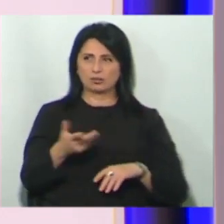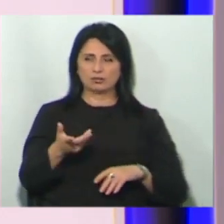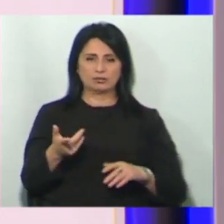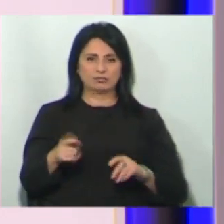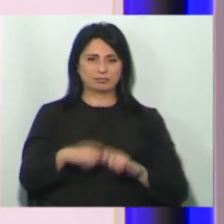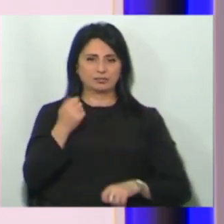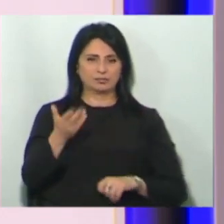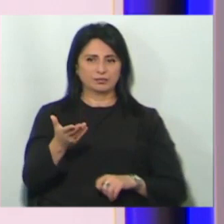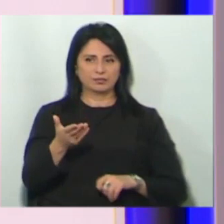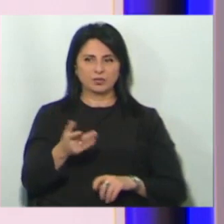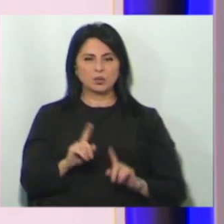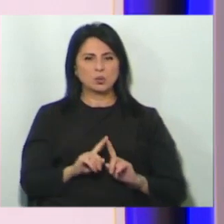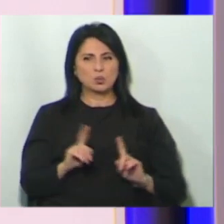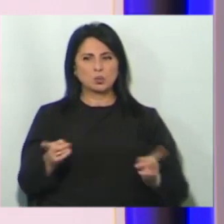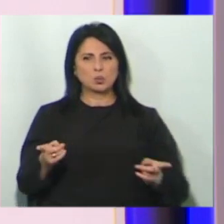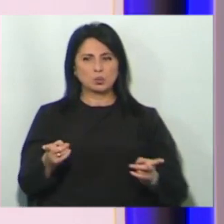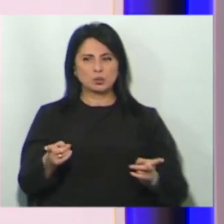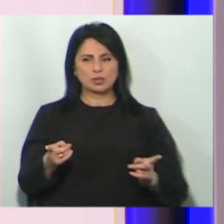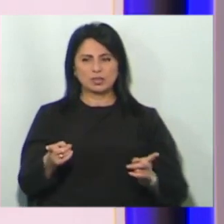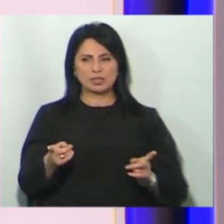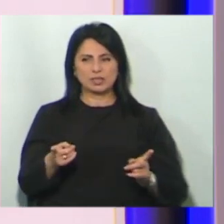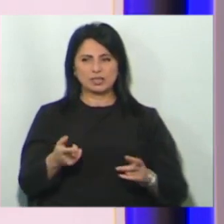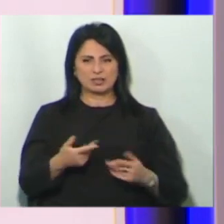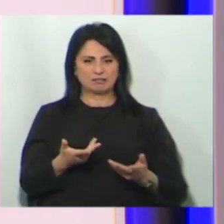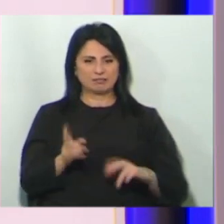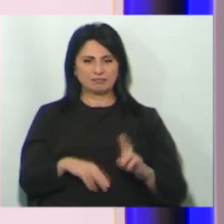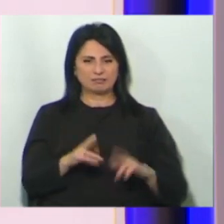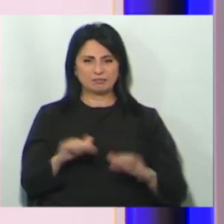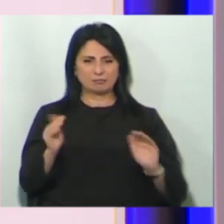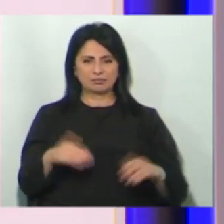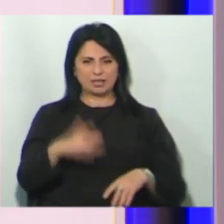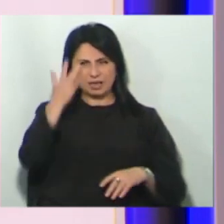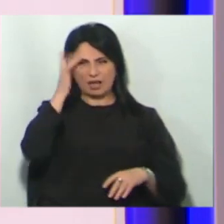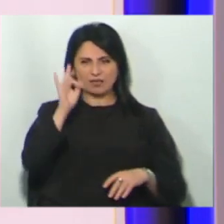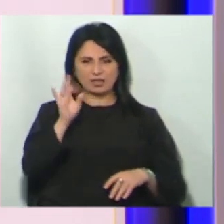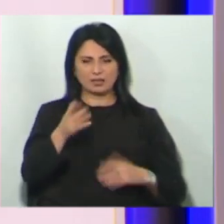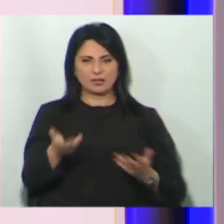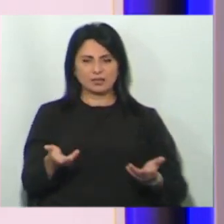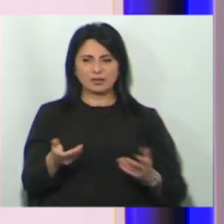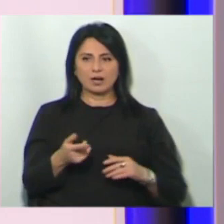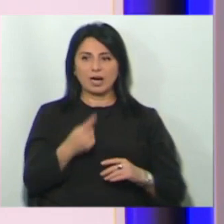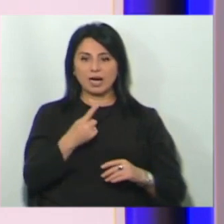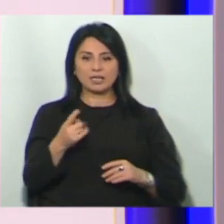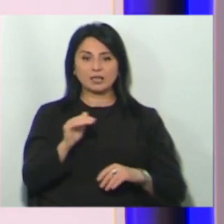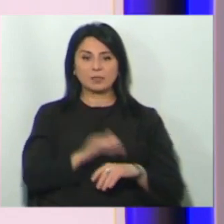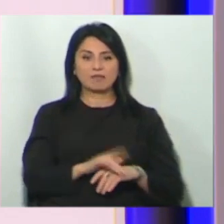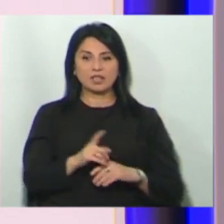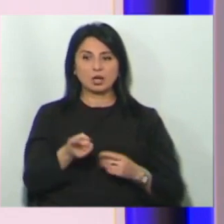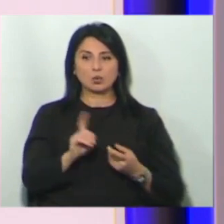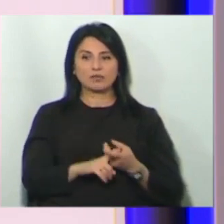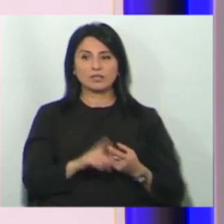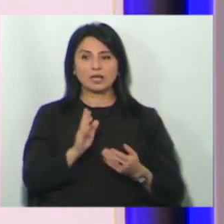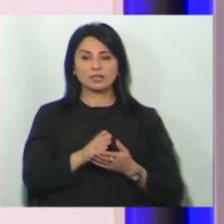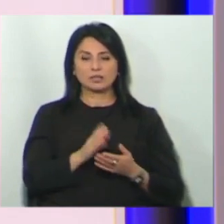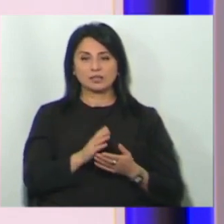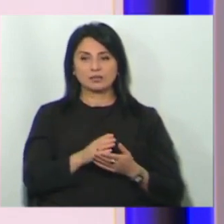მერყეობას, უკავშირებს უცნაურ უხალისობას, ან თავის ტკივილსაც კი. Მაგრამ ერთ-ერთი ფაქტორი, რასაც უკავშირებს,